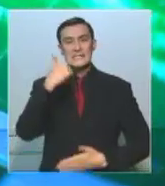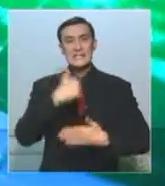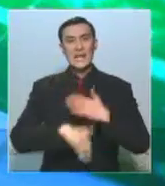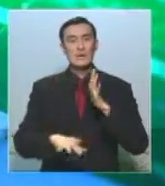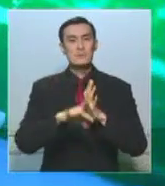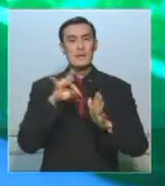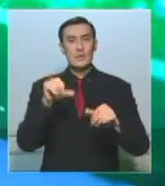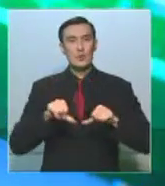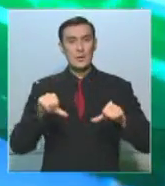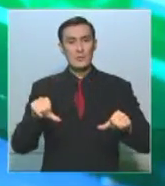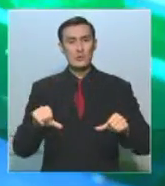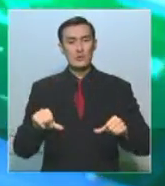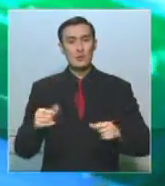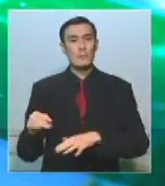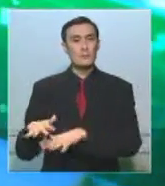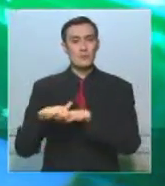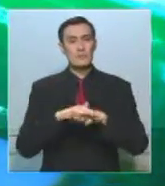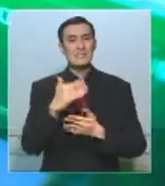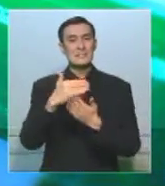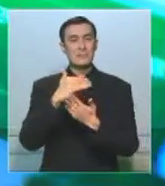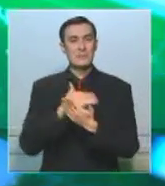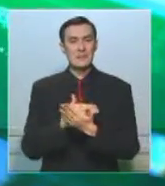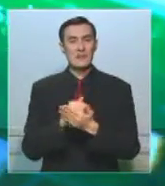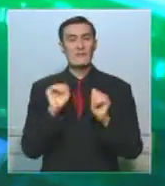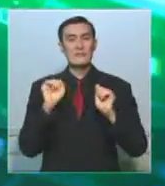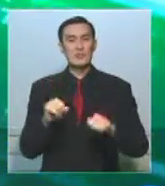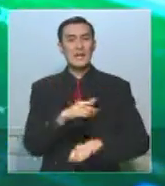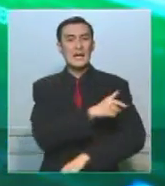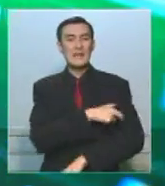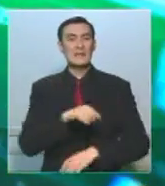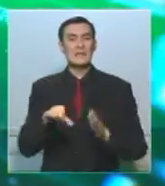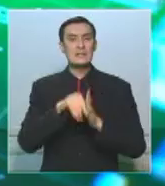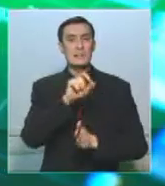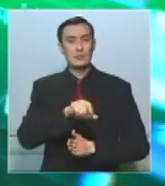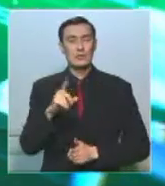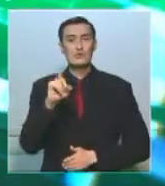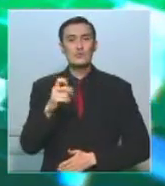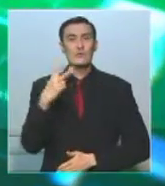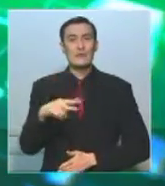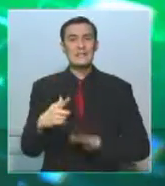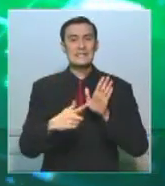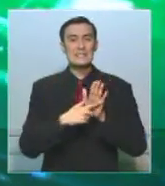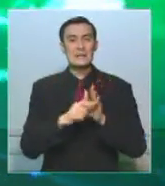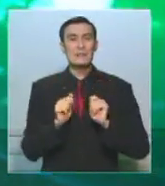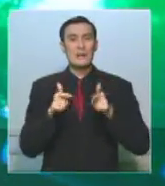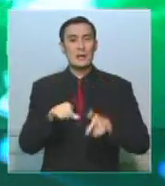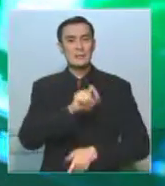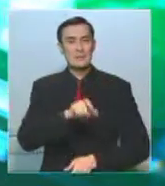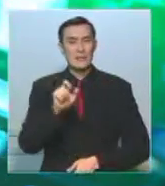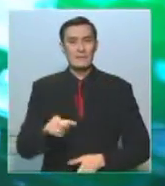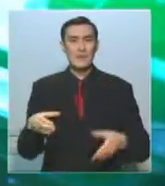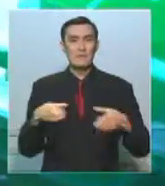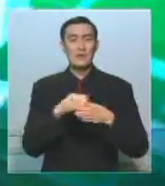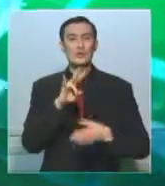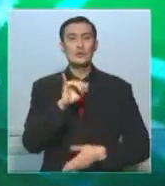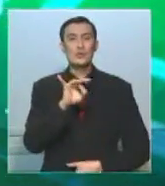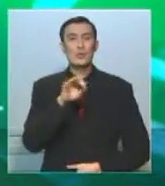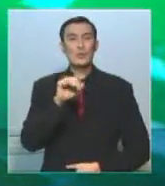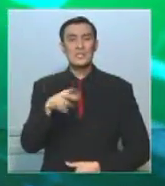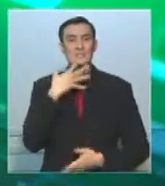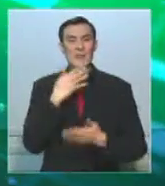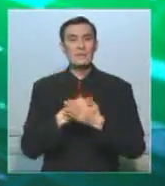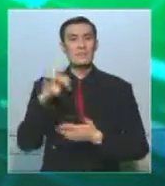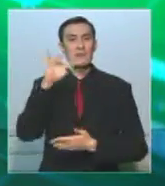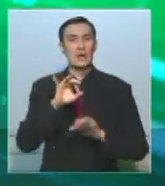В Центральную избирательную комиссию поступил первый список потенциальных депутатов. 127 кандидатов от партии «Нур Отан» предъявили свои